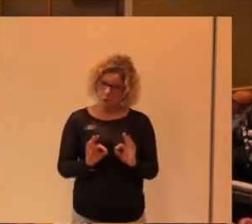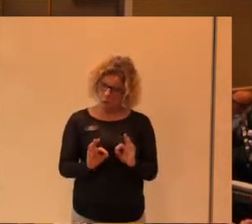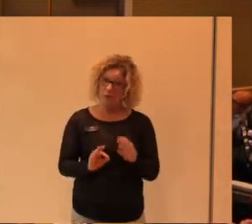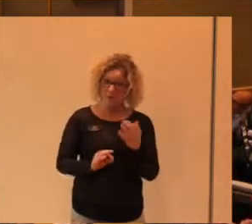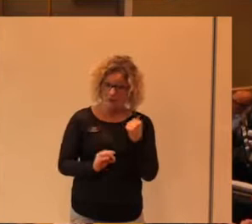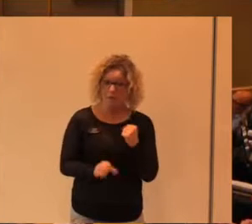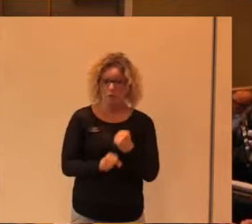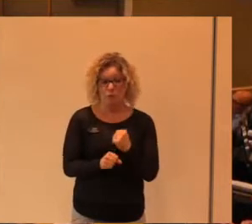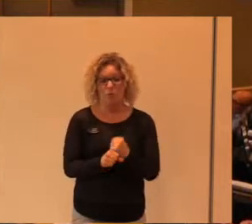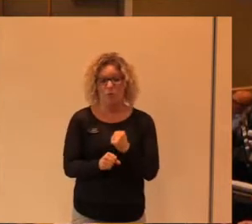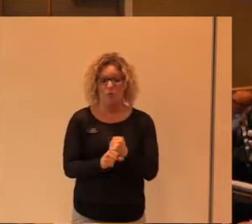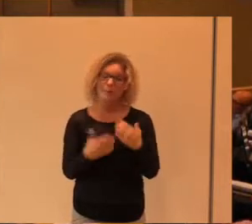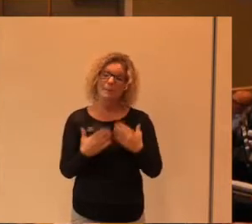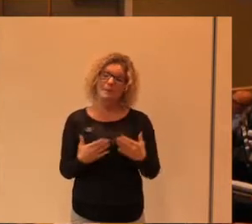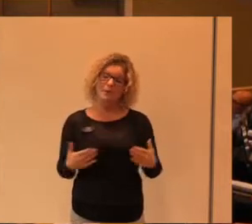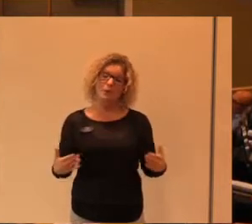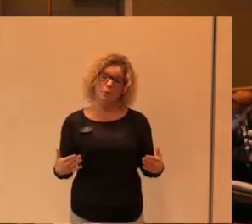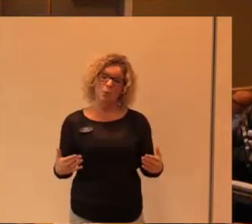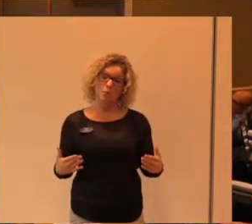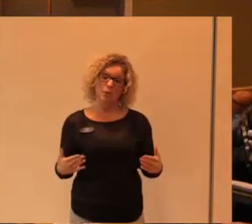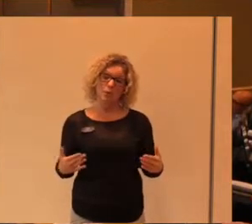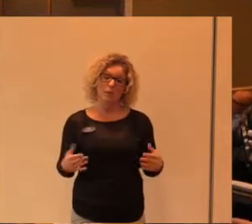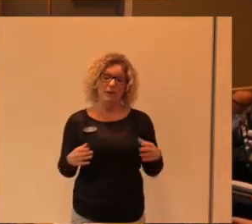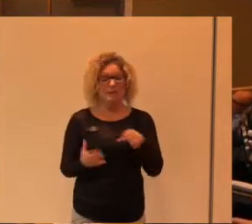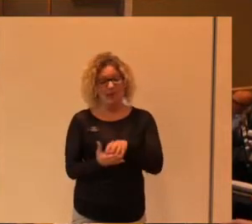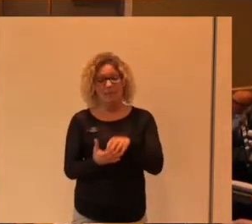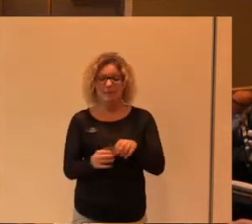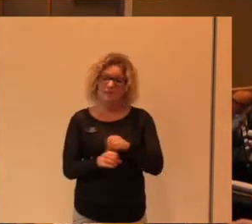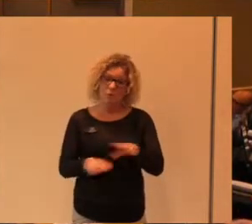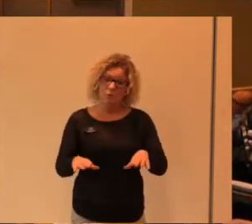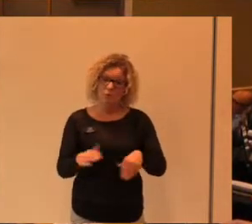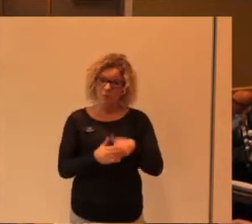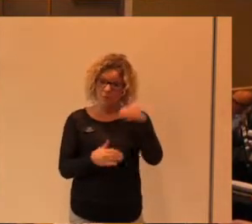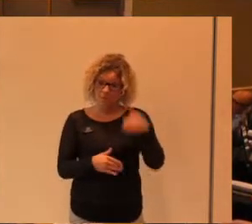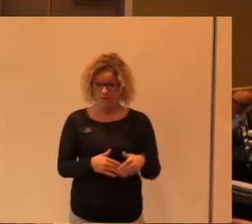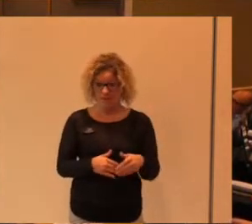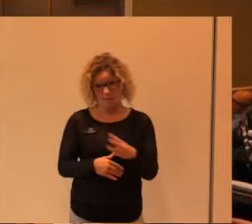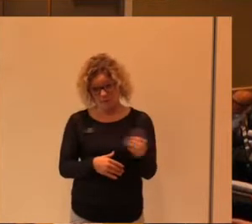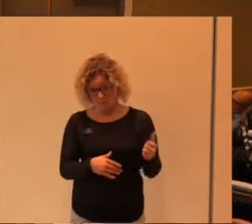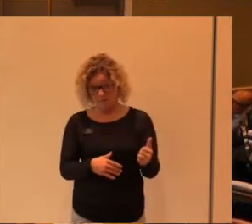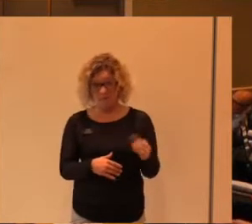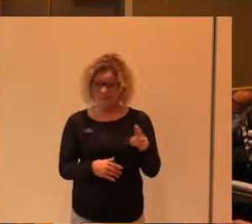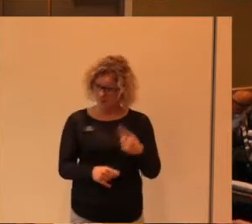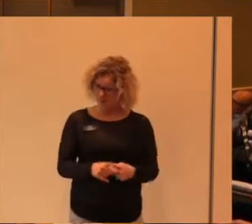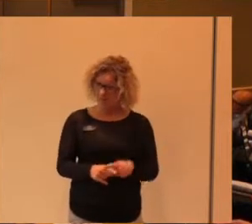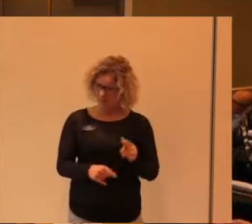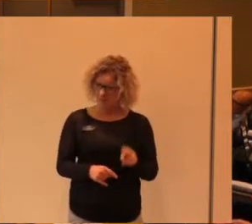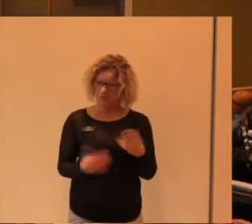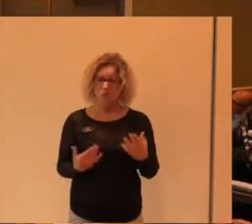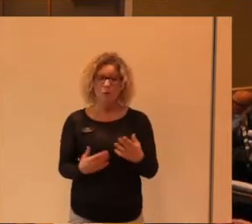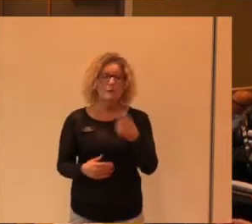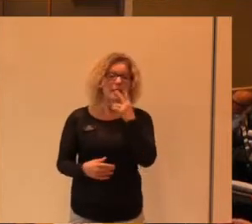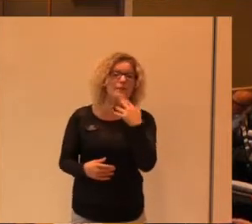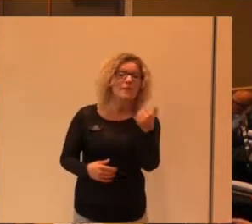jobba med sin presentation av samhällsinformation på webben. Ganska enkelt faktiskt. Utgå från